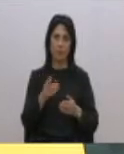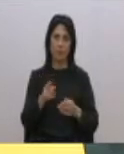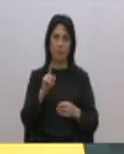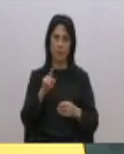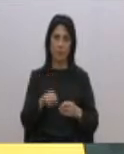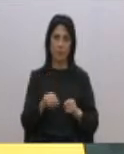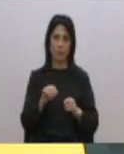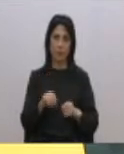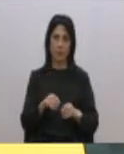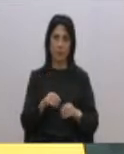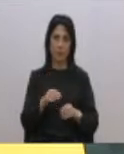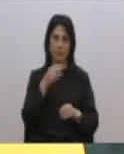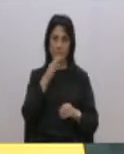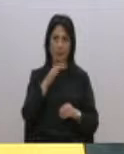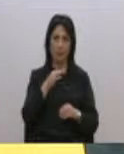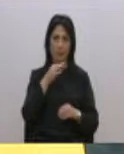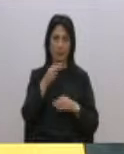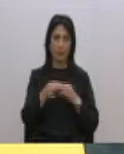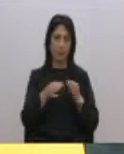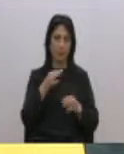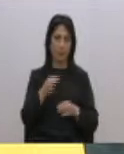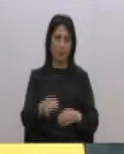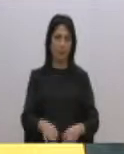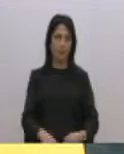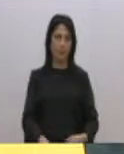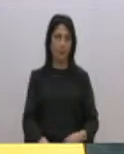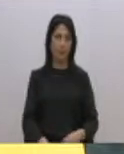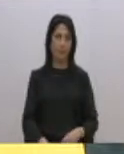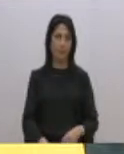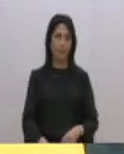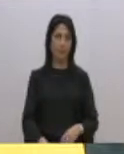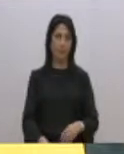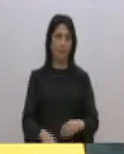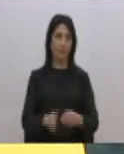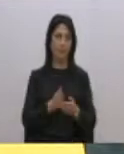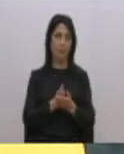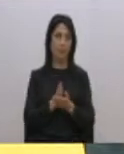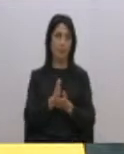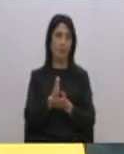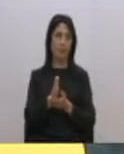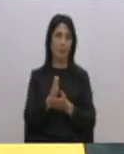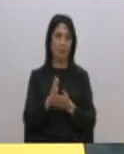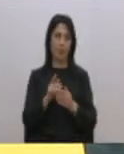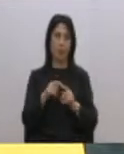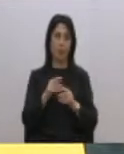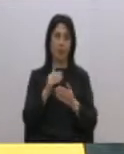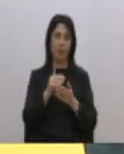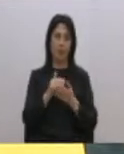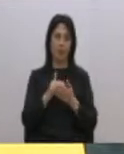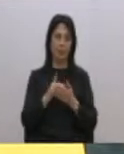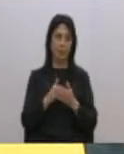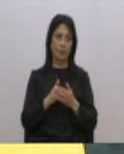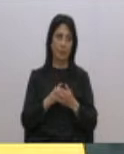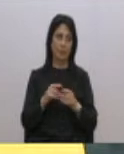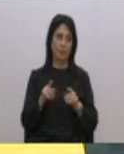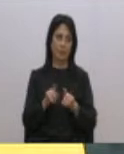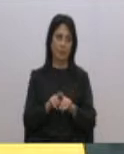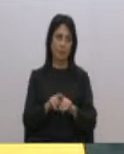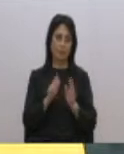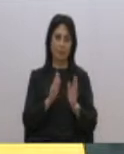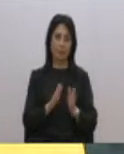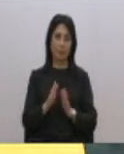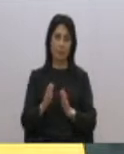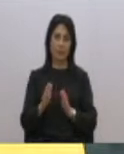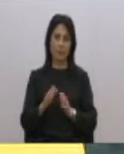მათგანზე, შეგვიძლია მე კითხვების რეჟიმში ამისვა. Მიზნობრივი დაქვითები ასევე